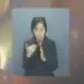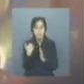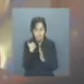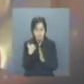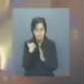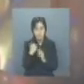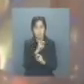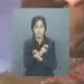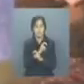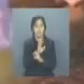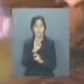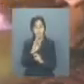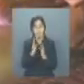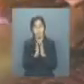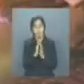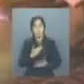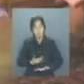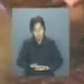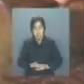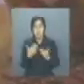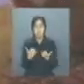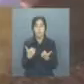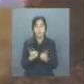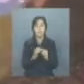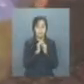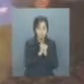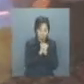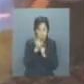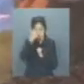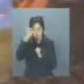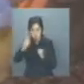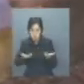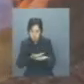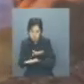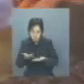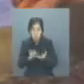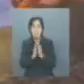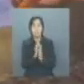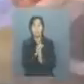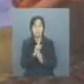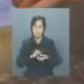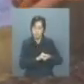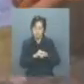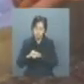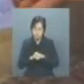าซึ่งการแลกเปลี่ยนทางศาสนาระหว่างจีนกับพม่านับเป็นการกระชับความสัมพันธ์ระหว่างกันอีกรูปแ